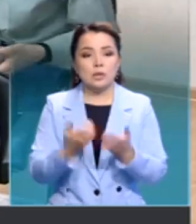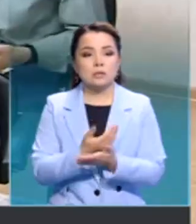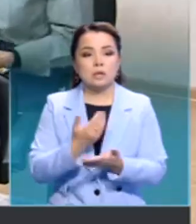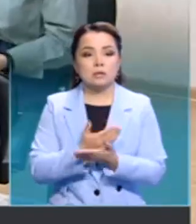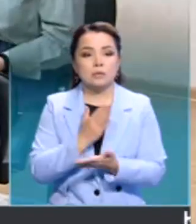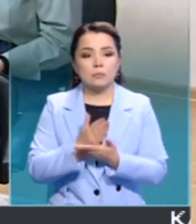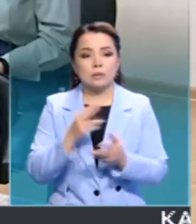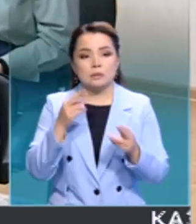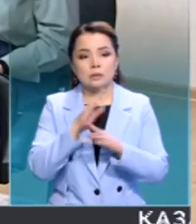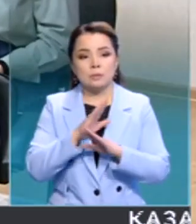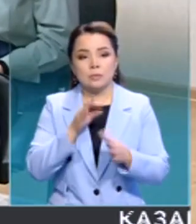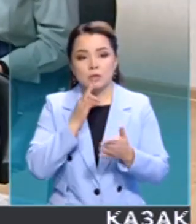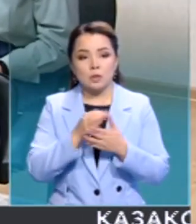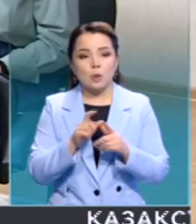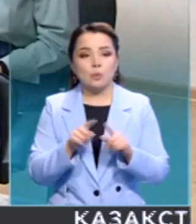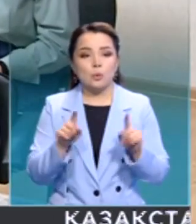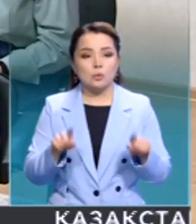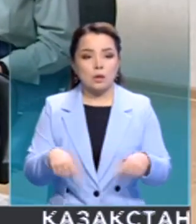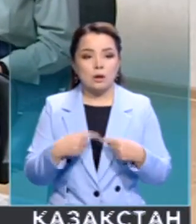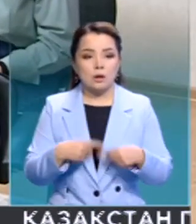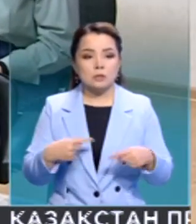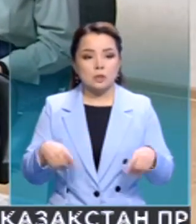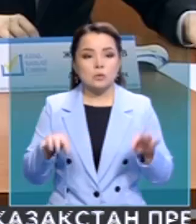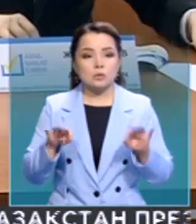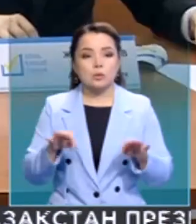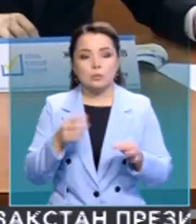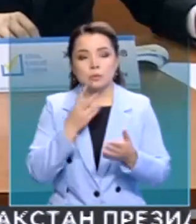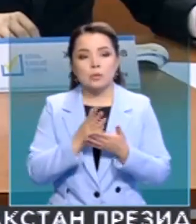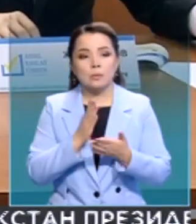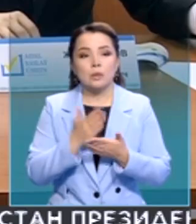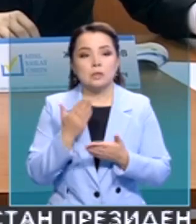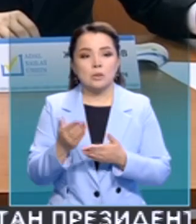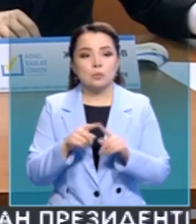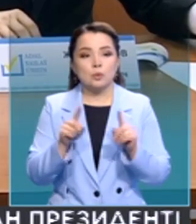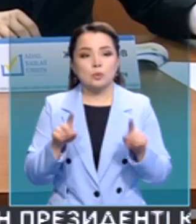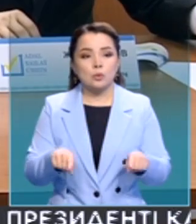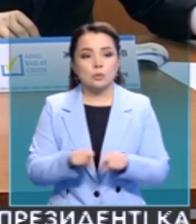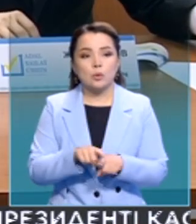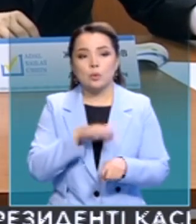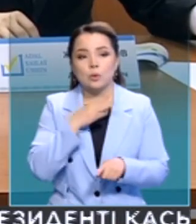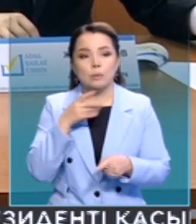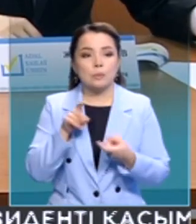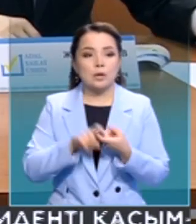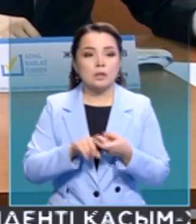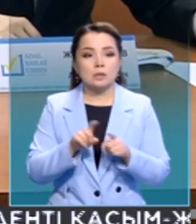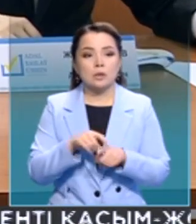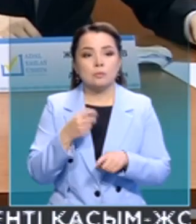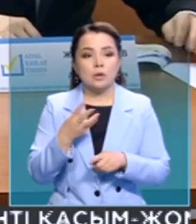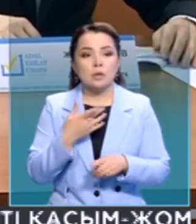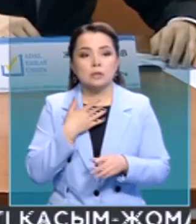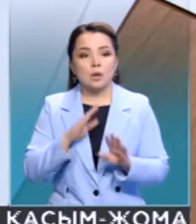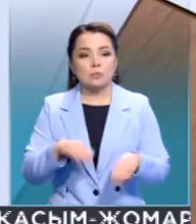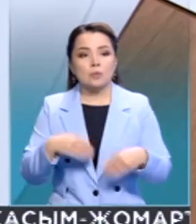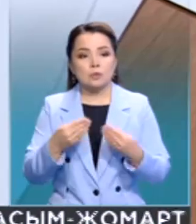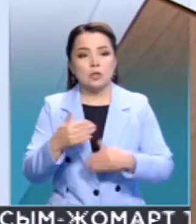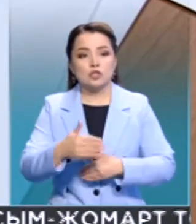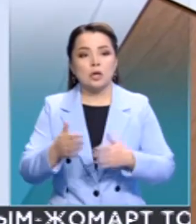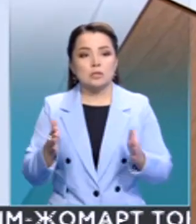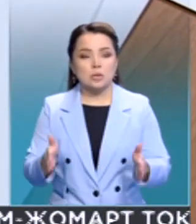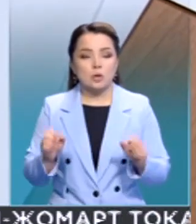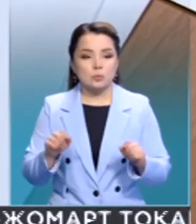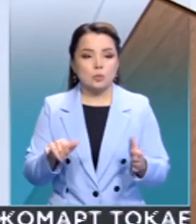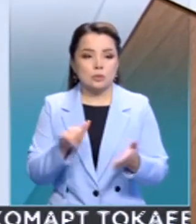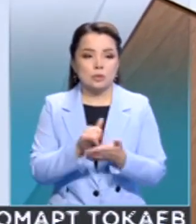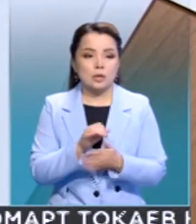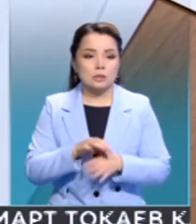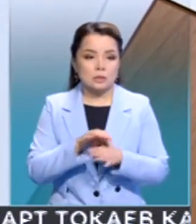қателік жасамасы үшін бюллетендер әртүрлі түсте болады. Сондай-ақ бюллетендердің көптігіне байланысты бірнеше дауыс беру жәшігі де қойылуы